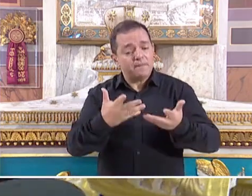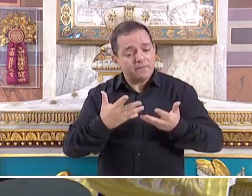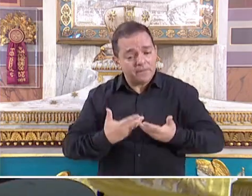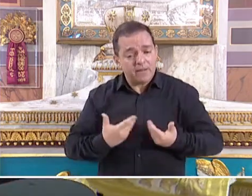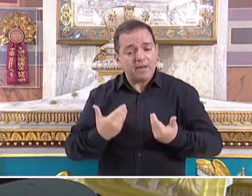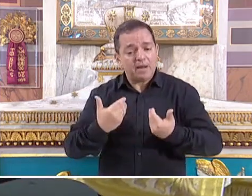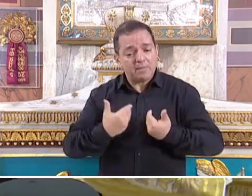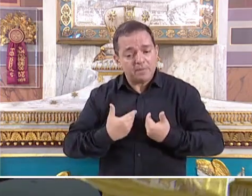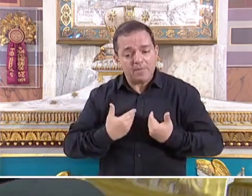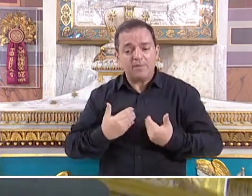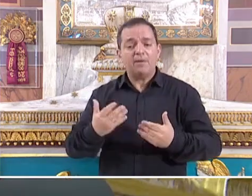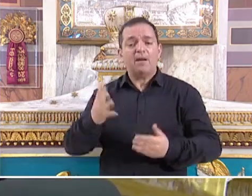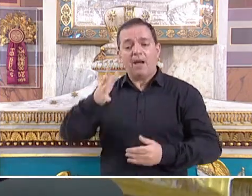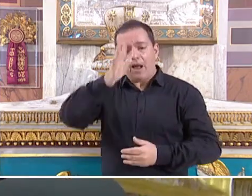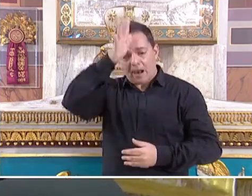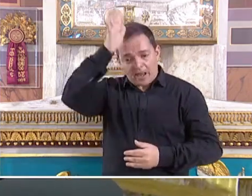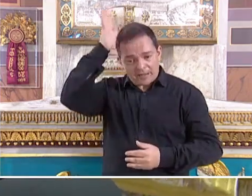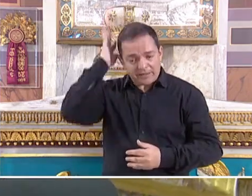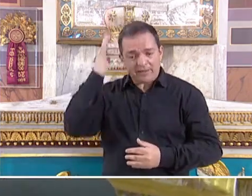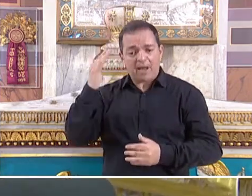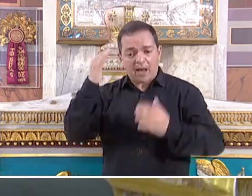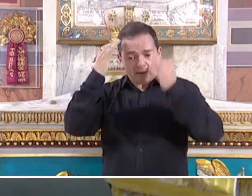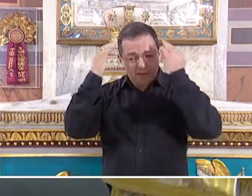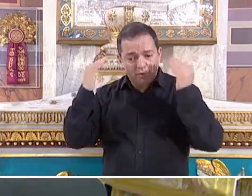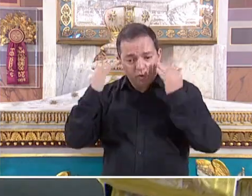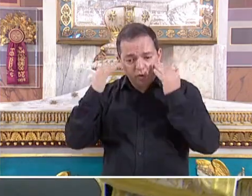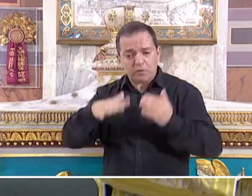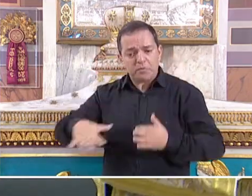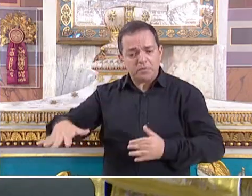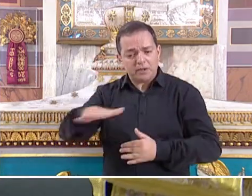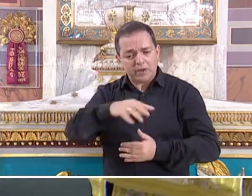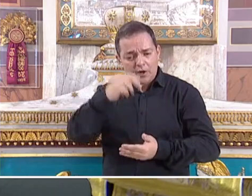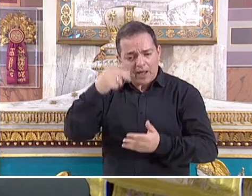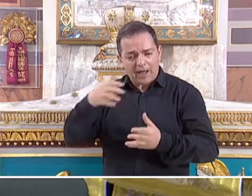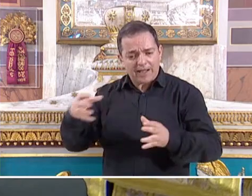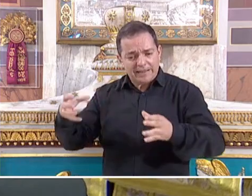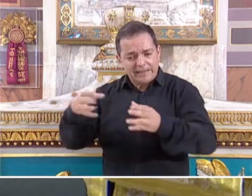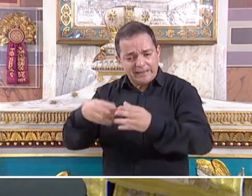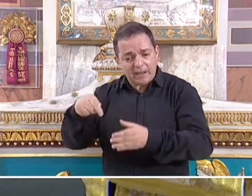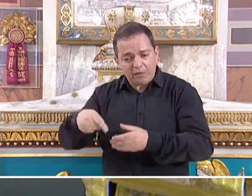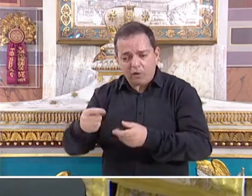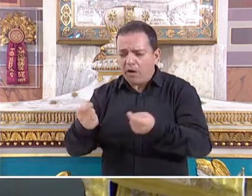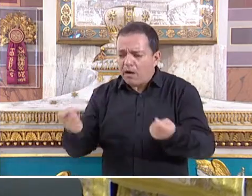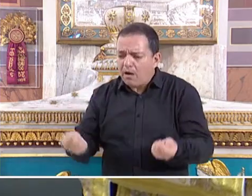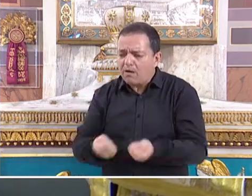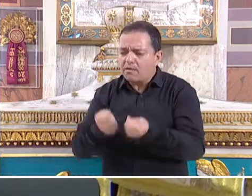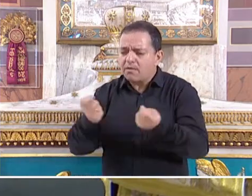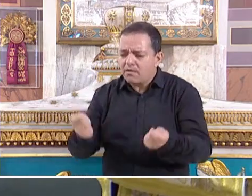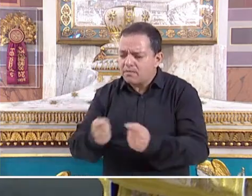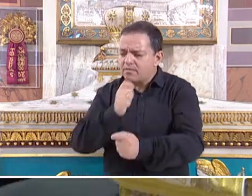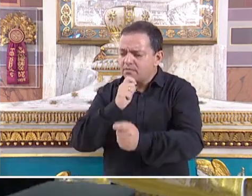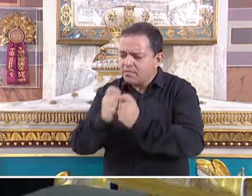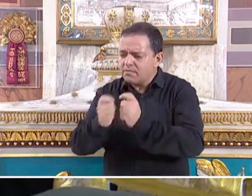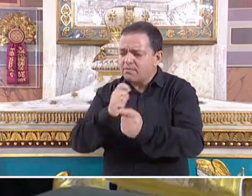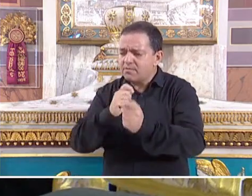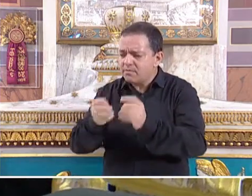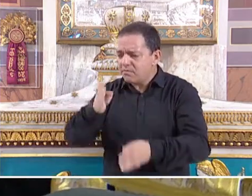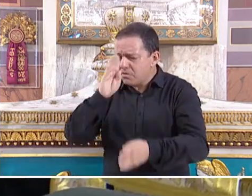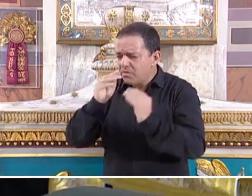στο Ιεραποστολικό μου έργο, τώρα που συναντούμε τόσα βάσανα και τόσες